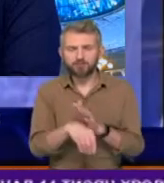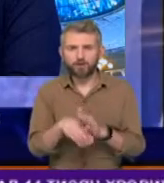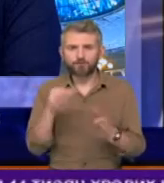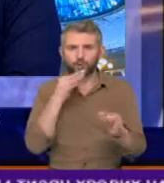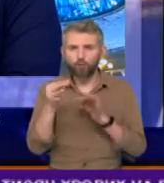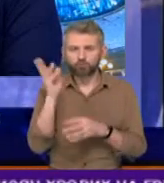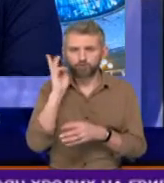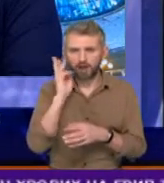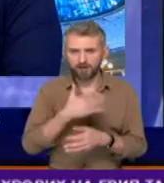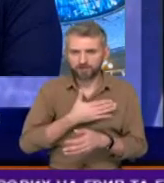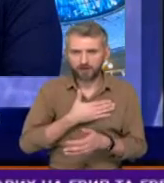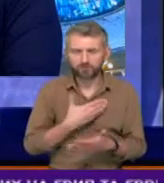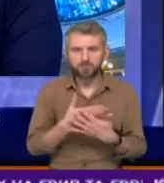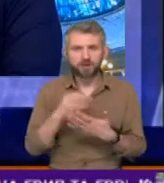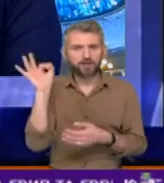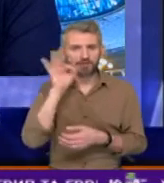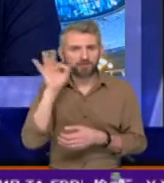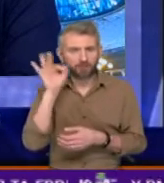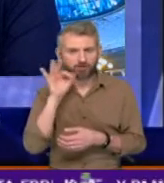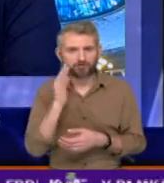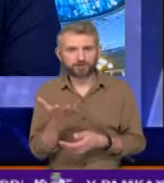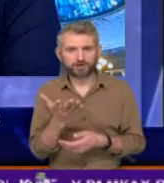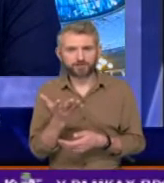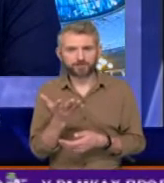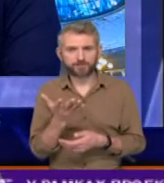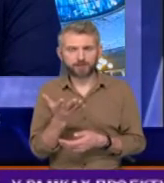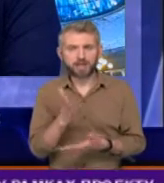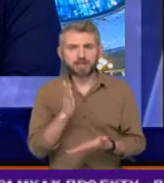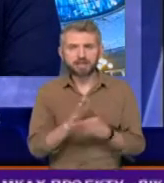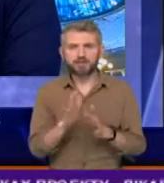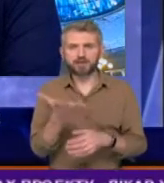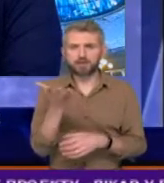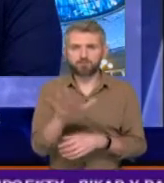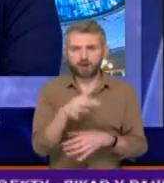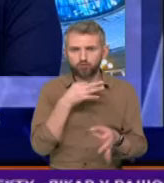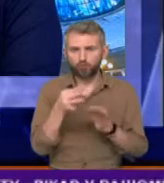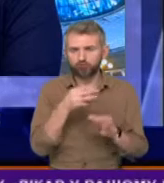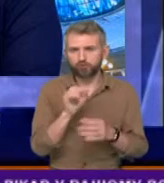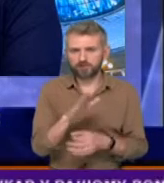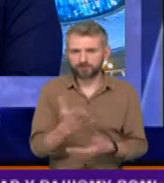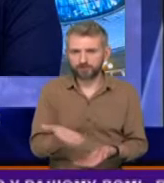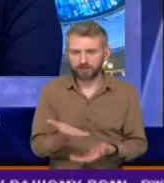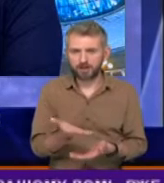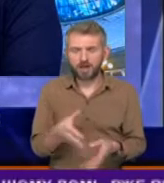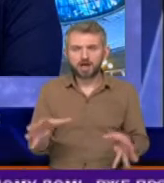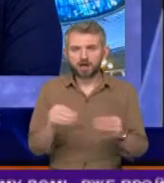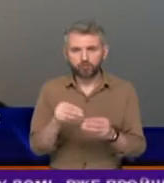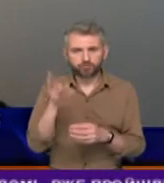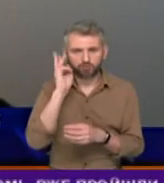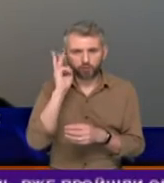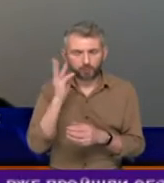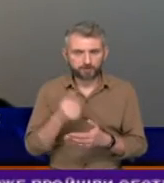нас, наприклад, в Німеччині є тільки 5 консулатів, разом з